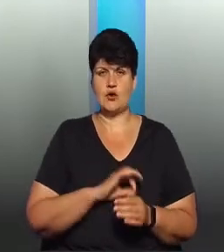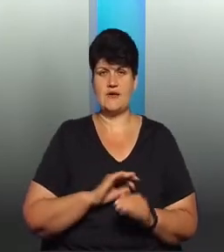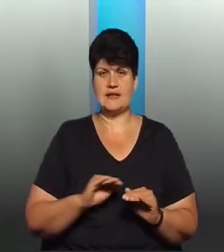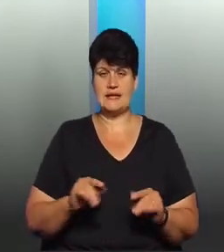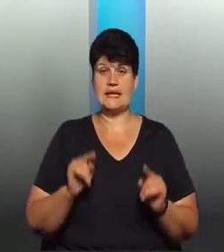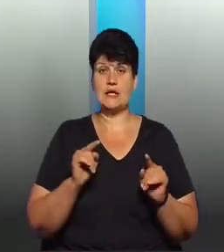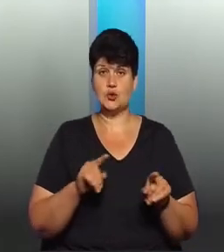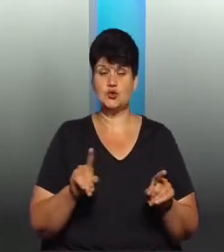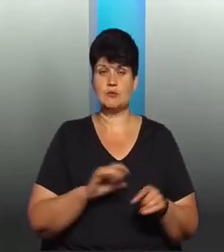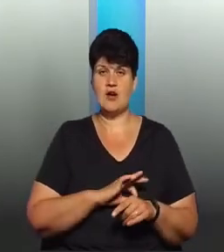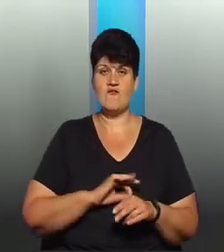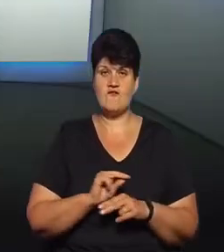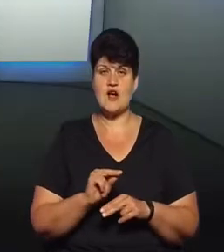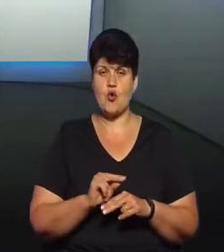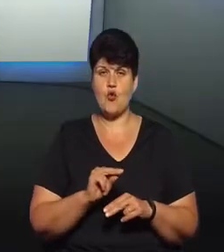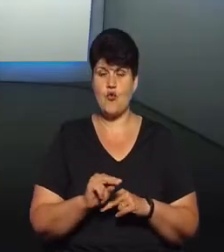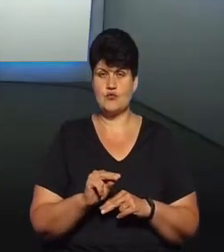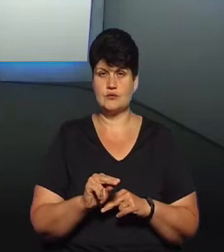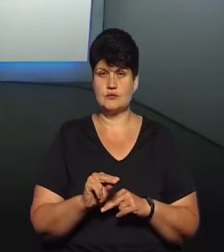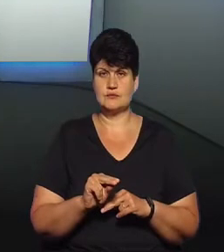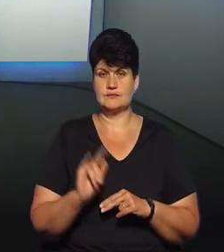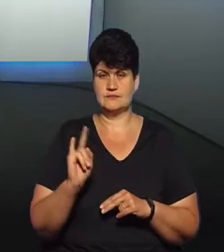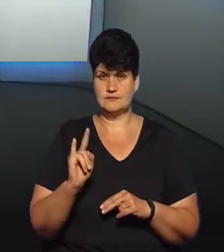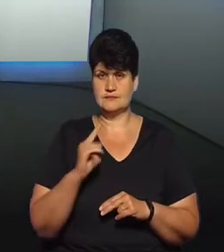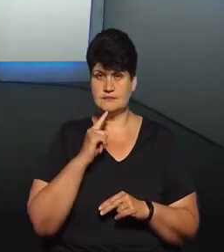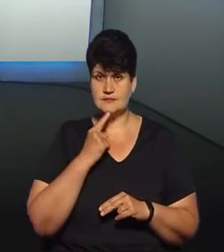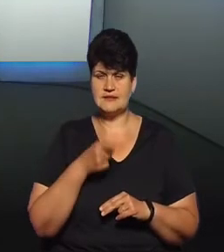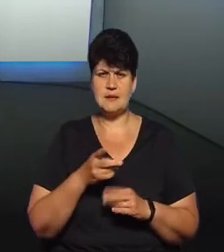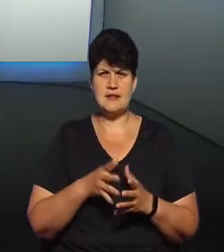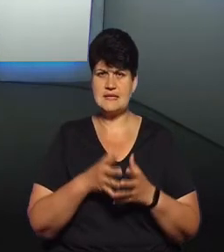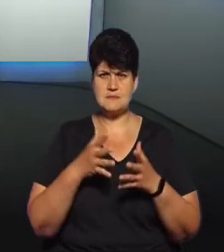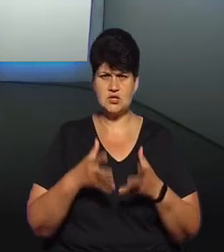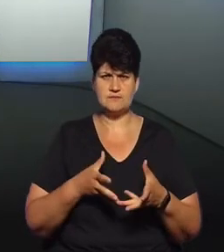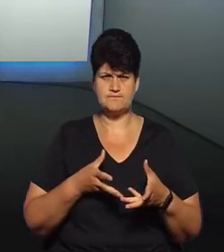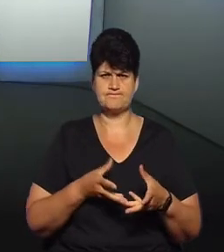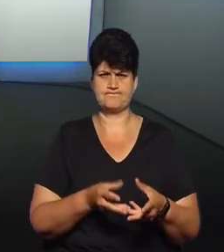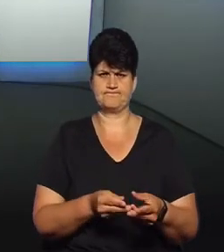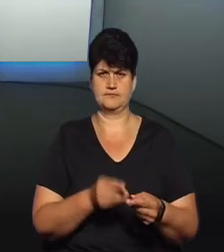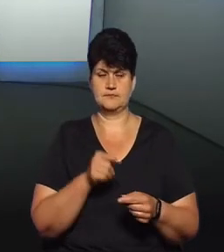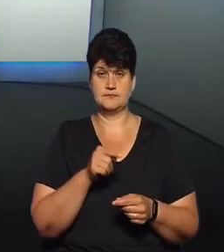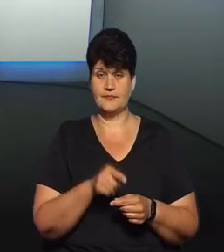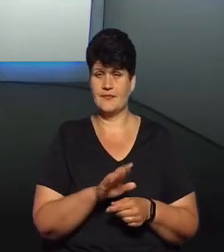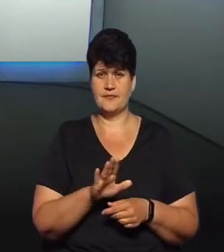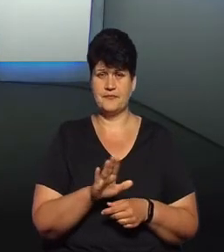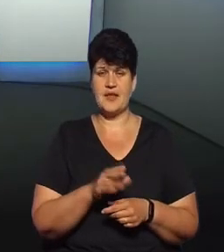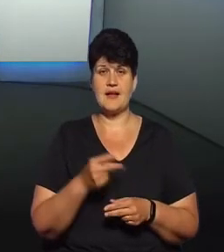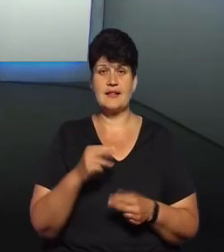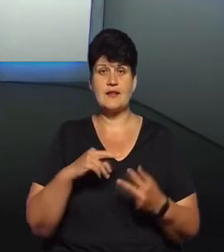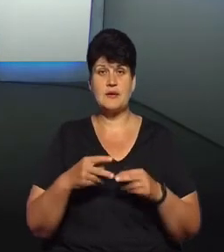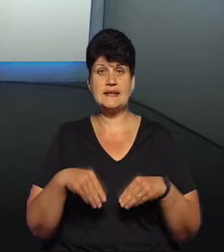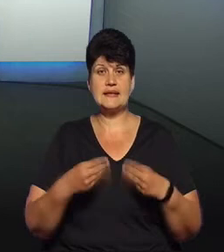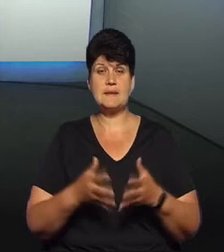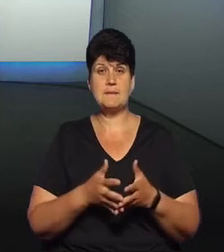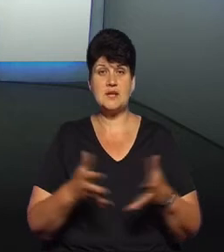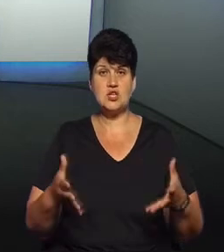важко вихованого підлітка, то потрібно не збільшити примус чи тиск, щоб виправити його поведінку, а навпаки дати йому більше свободи і зменшити тиск.